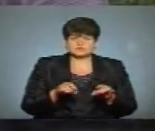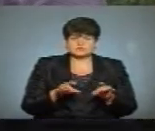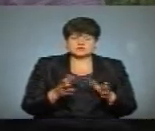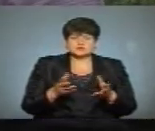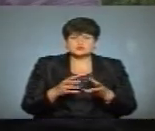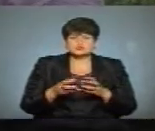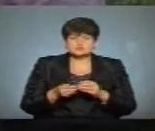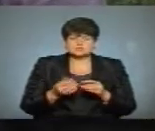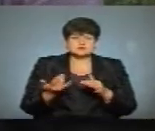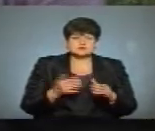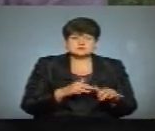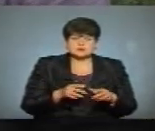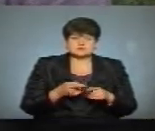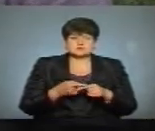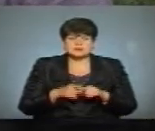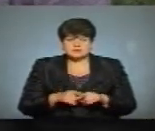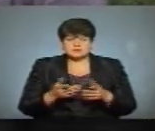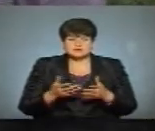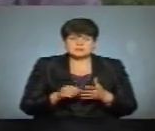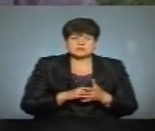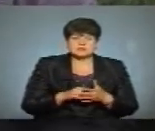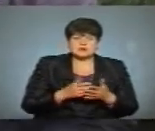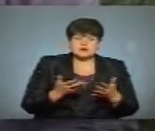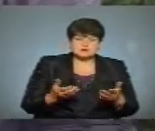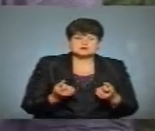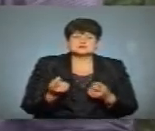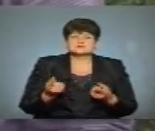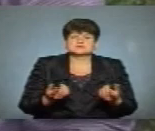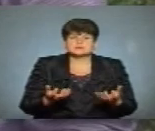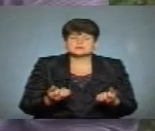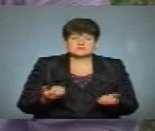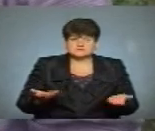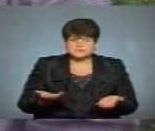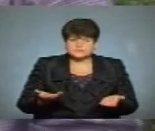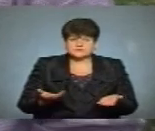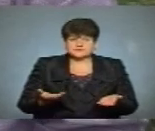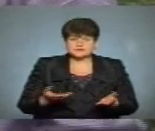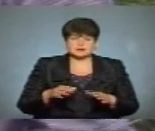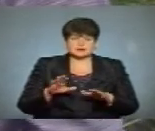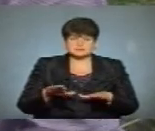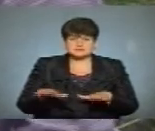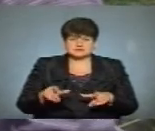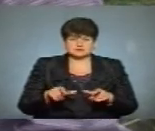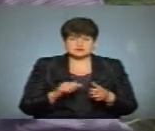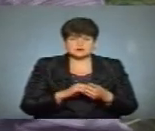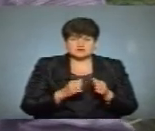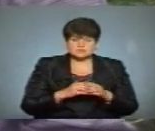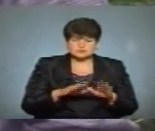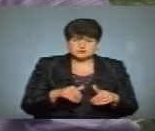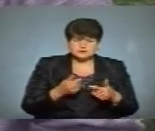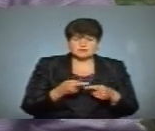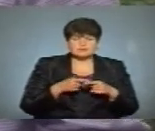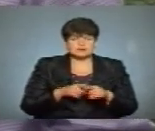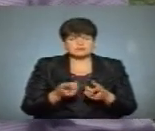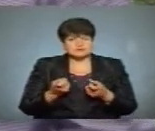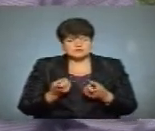суми, які заходи, яку техніку, які матеріали, звідки їх використовувати. Чи місцеві там камінь, які відповідно техніку залучати,